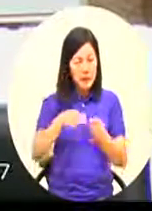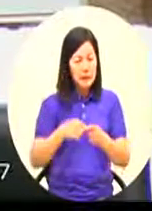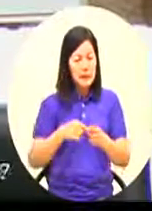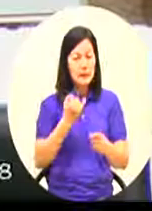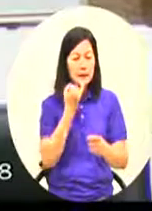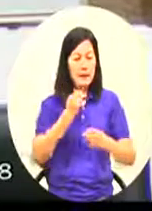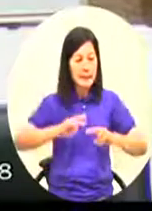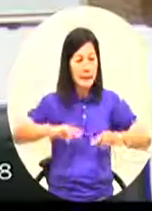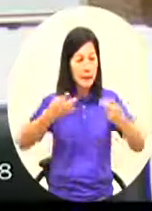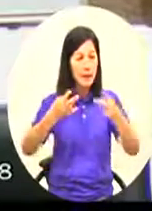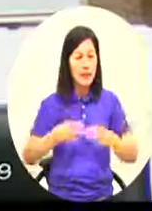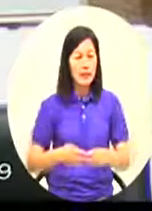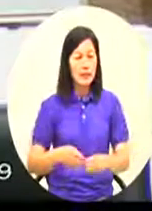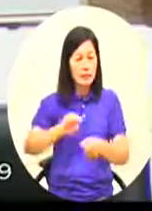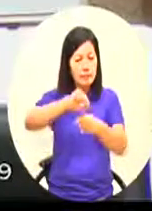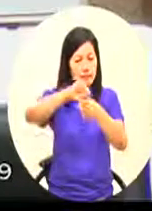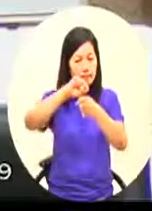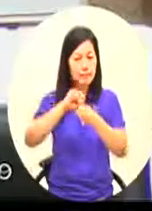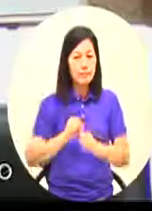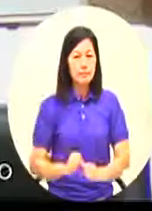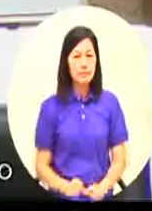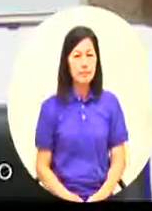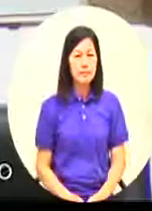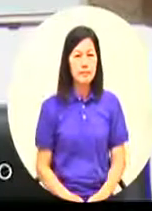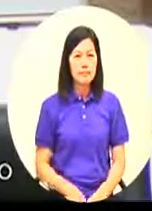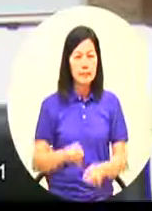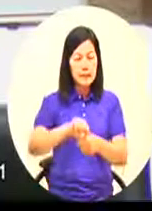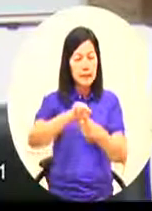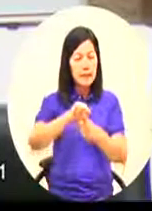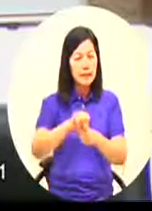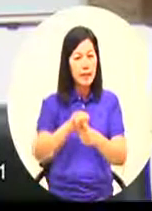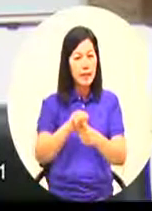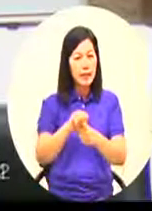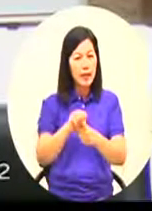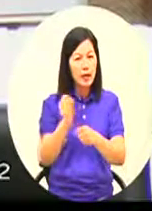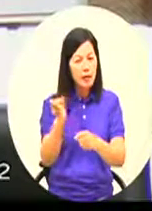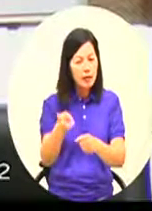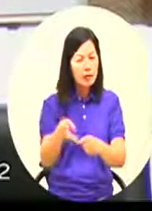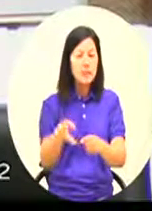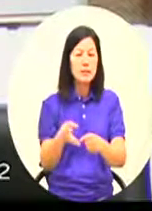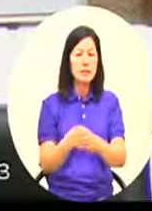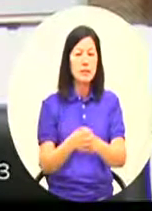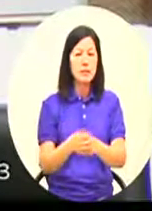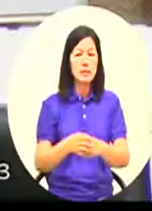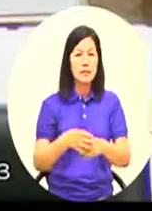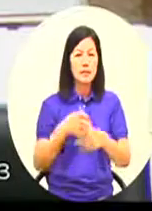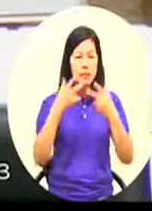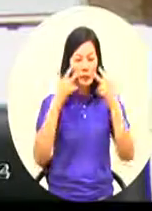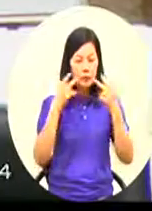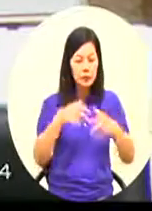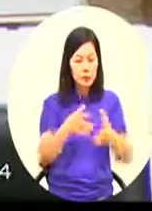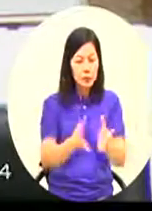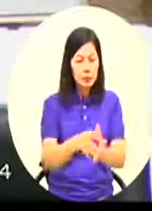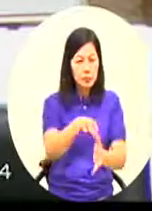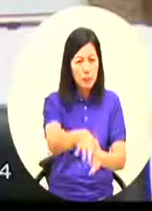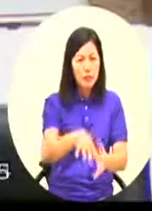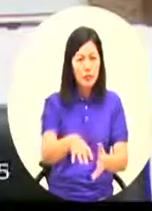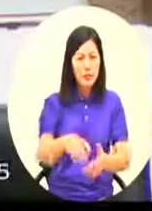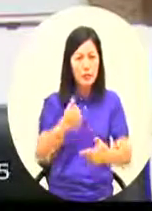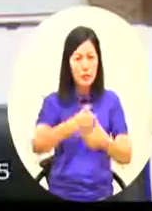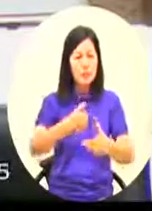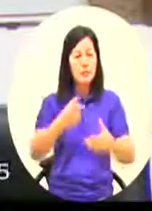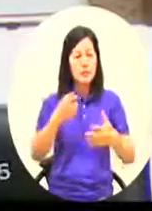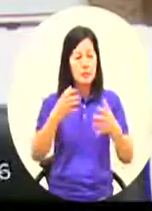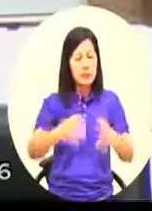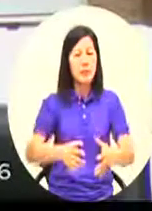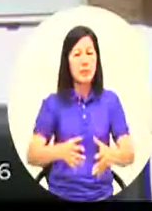善啊，增加一些我们部落建设的经费。那么我们就好好的跟